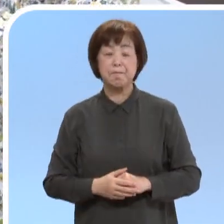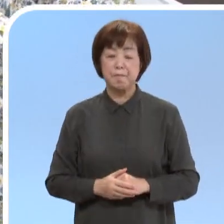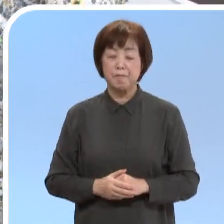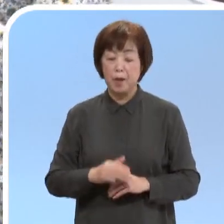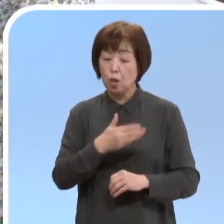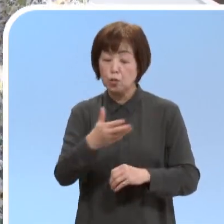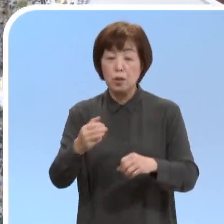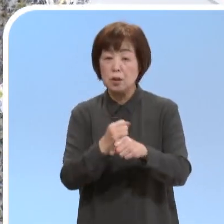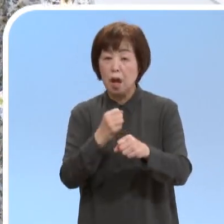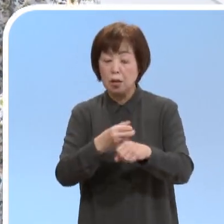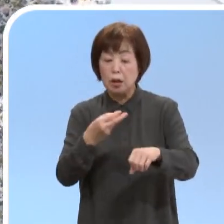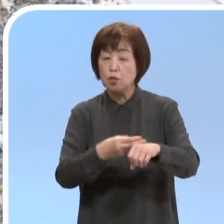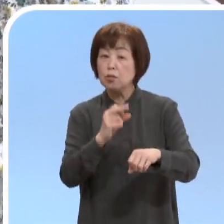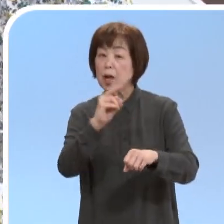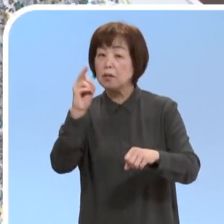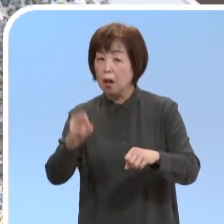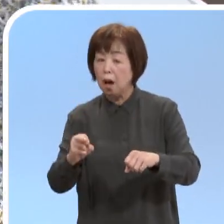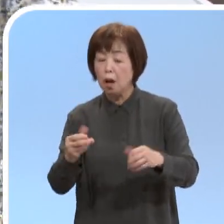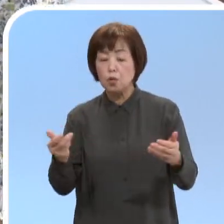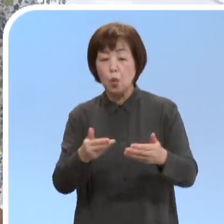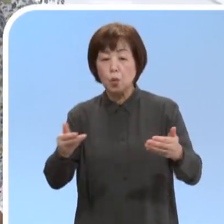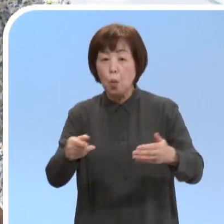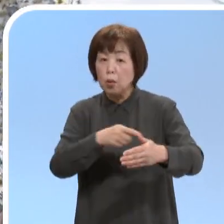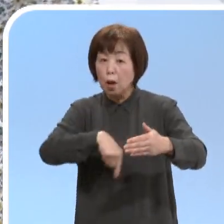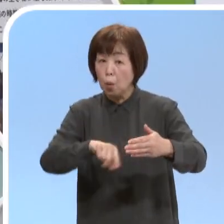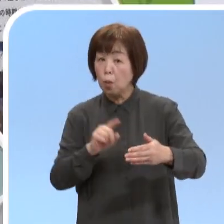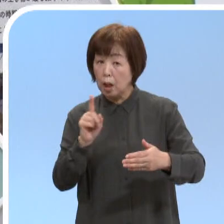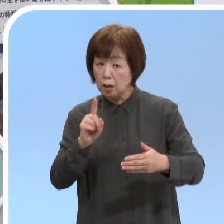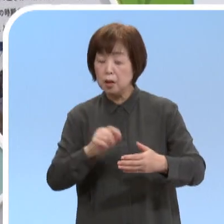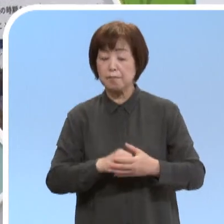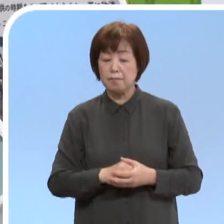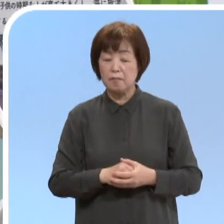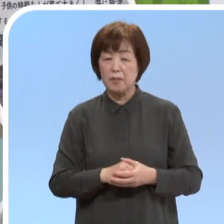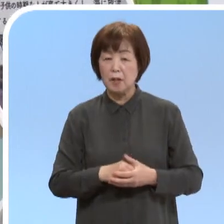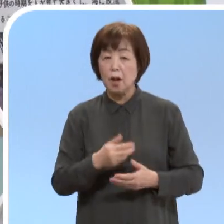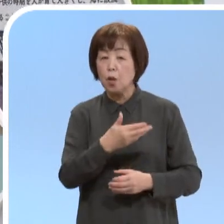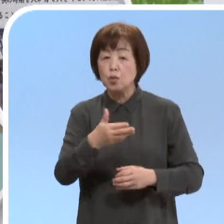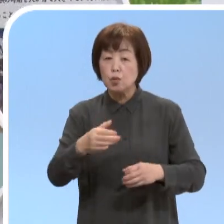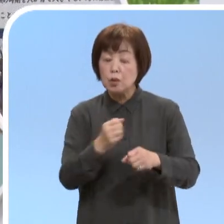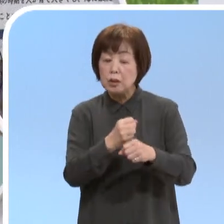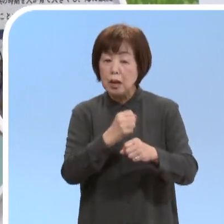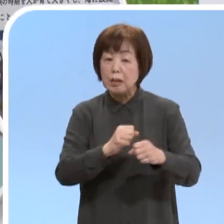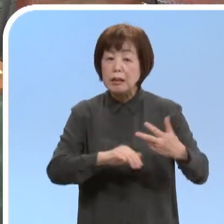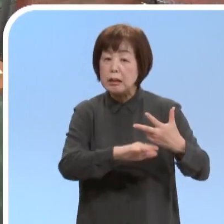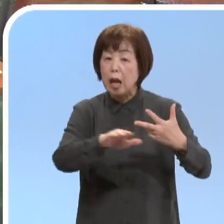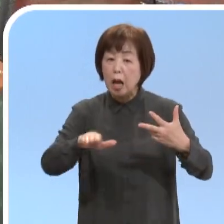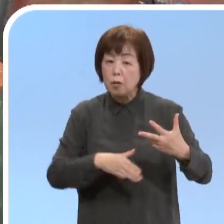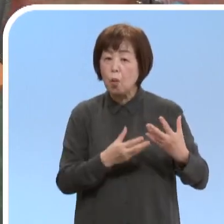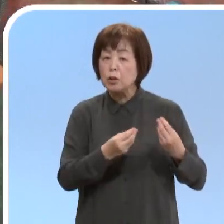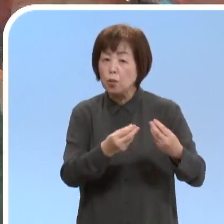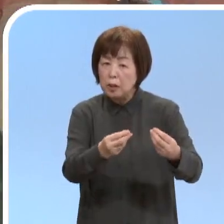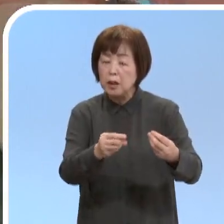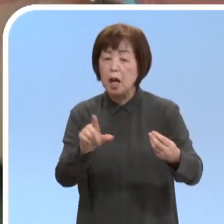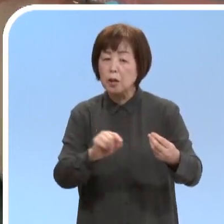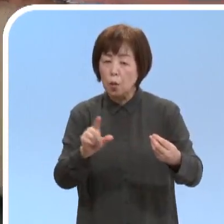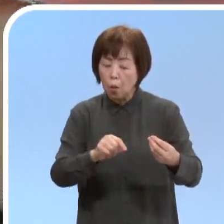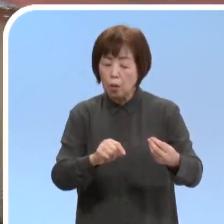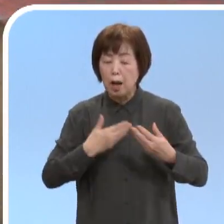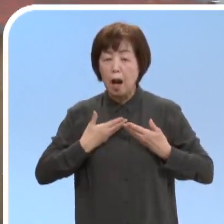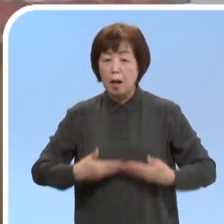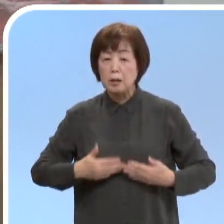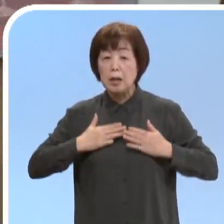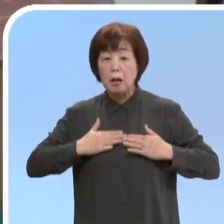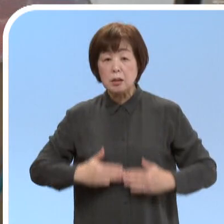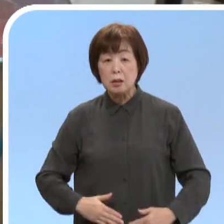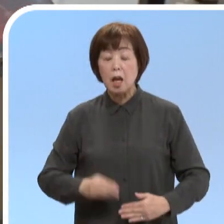ます水産技術センターっていうのはどういう施設なんですか水産資源のま持続的利用と安全安心な水産